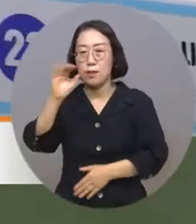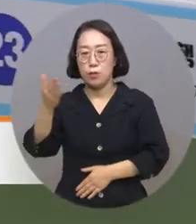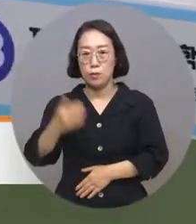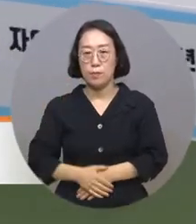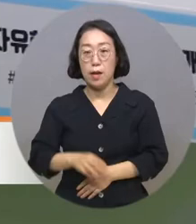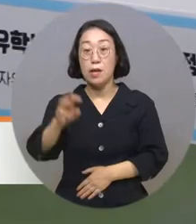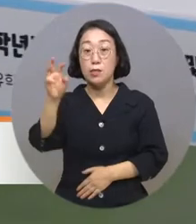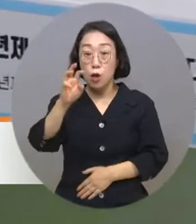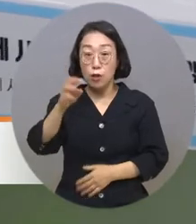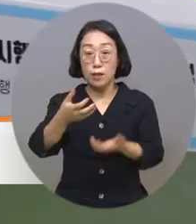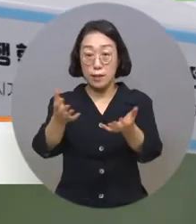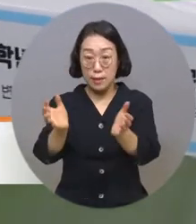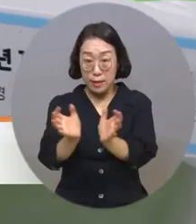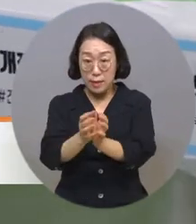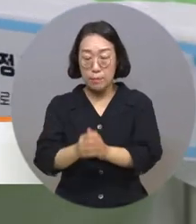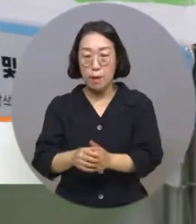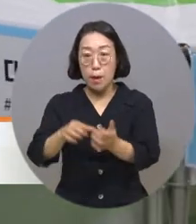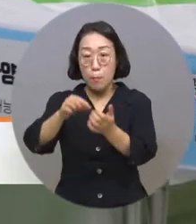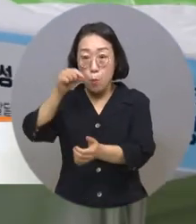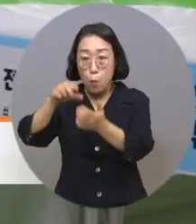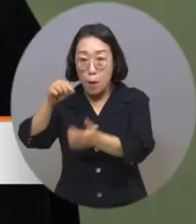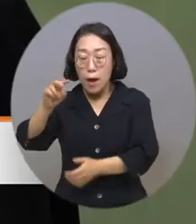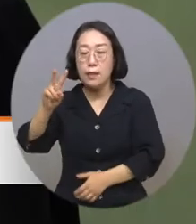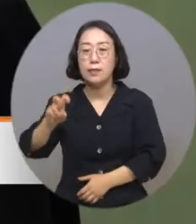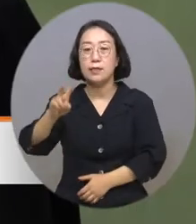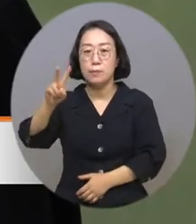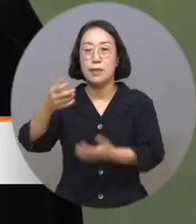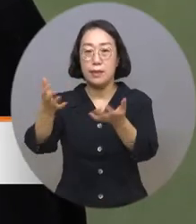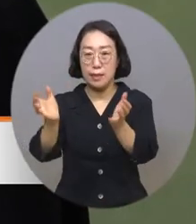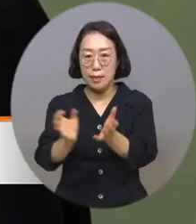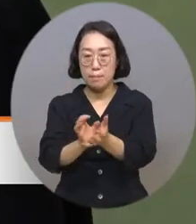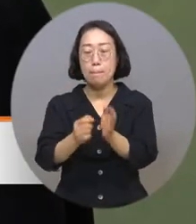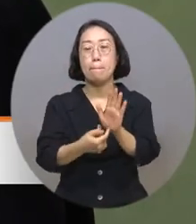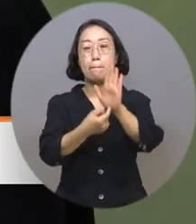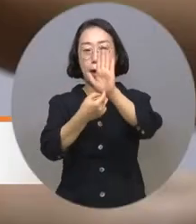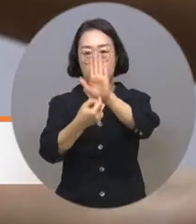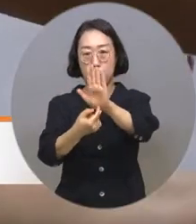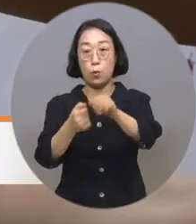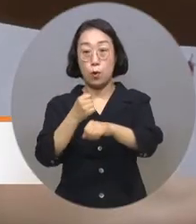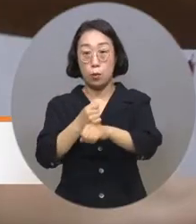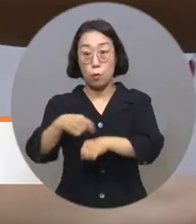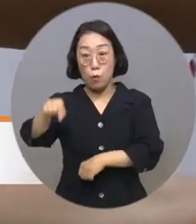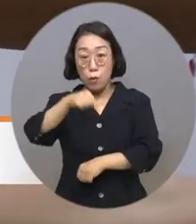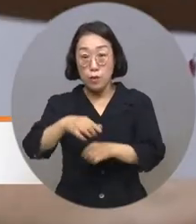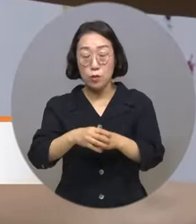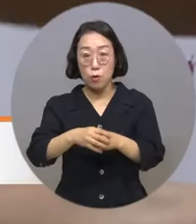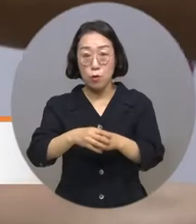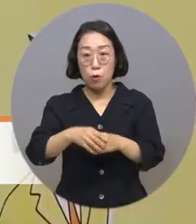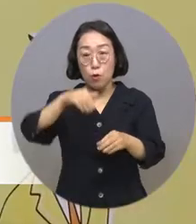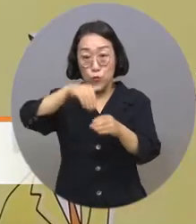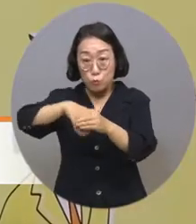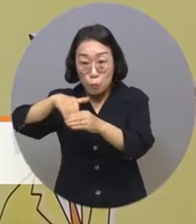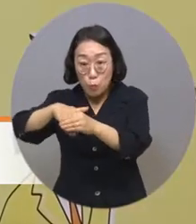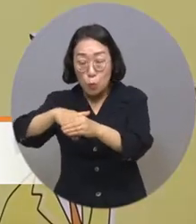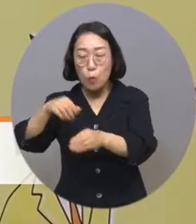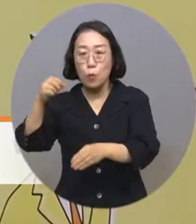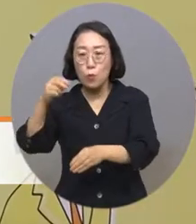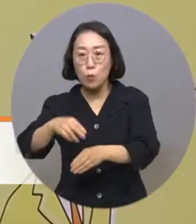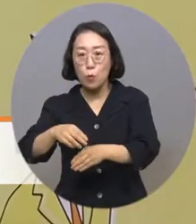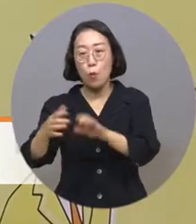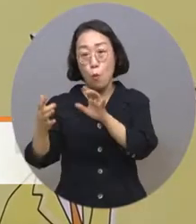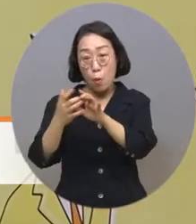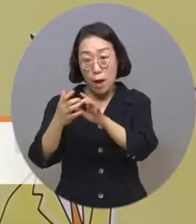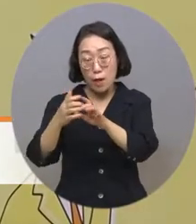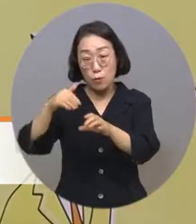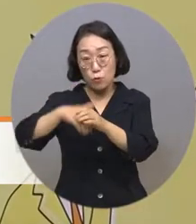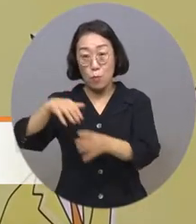신청됐으며 박람회에서는 학생들이 발굴한 정책을 직접 발표하고 현장 투표와 심사위원 투표, 온라인